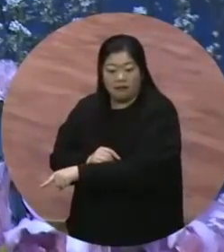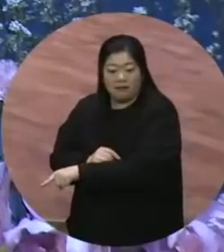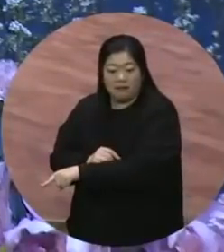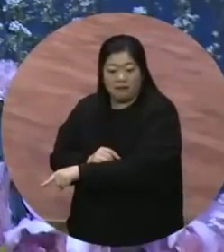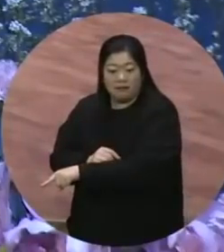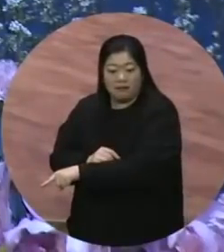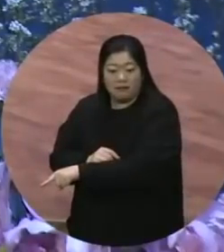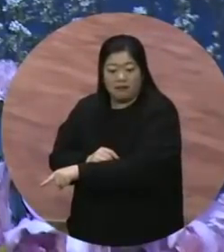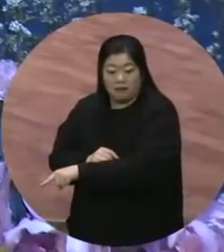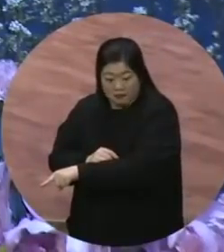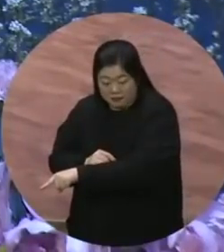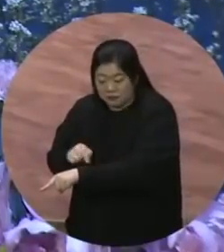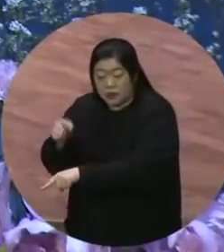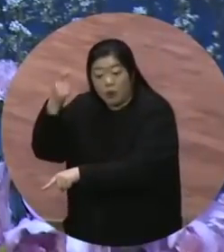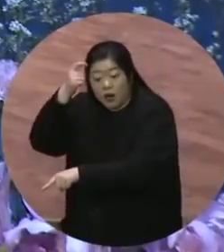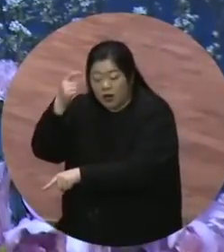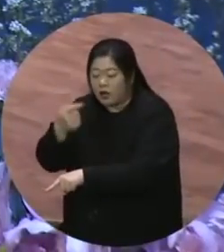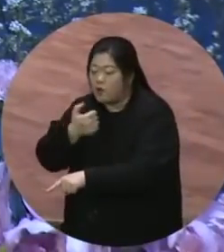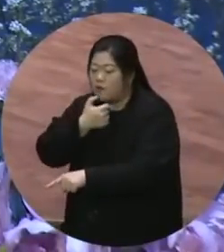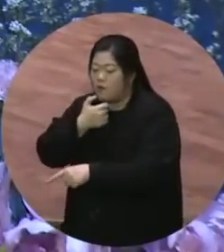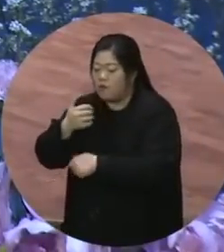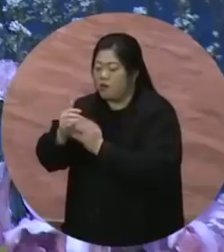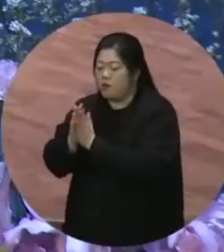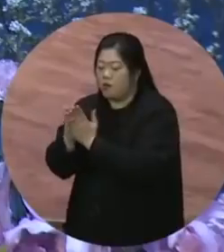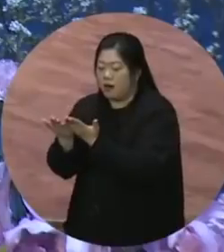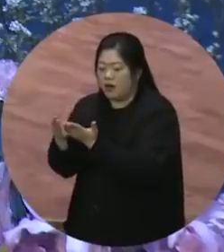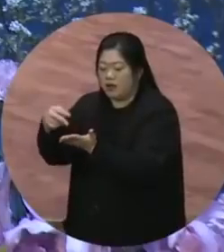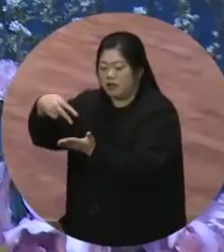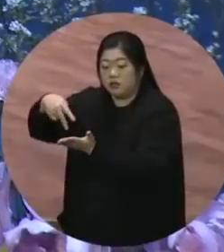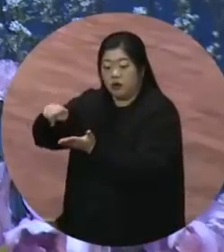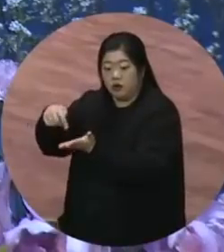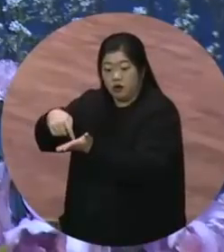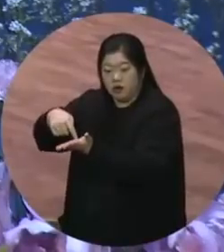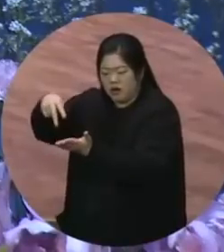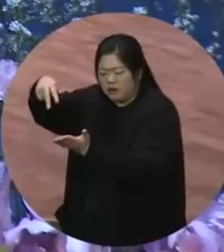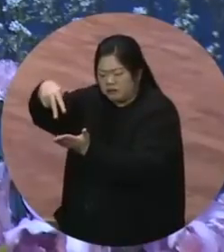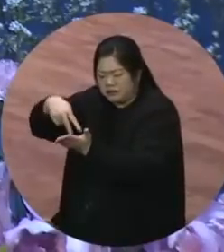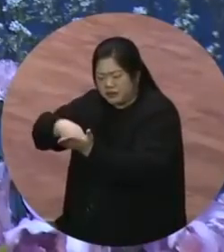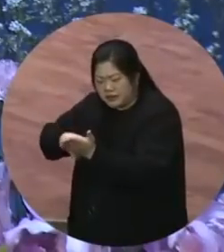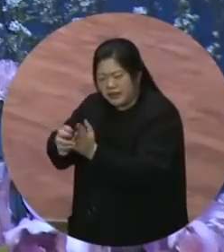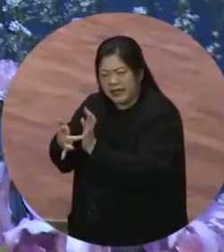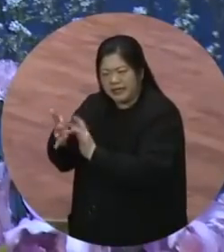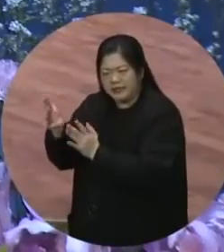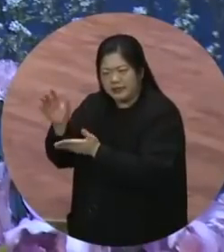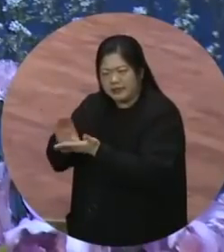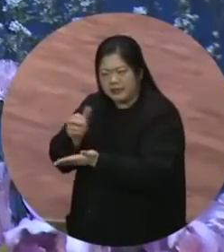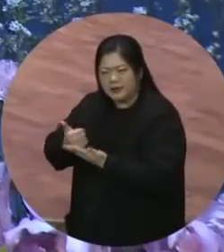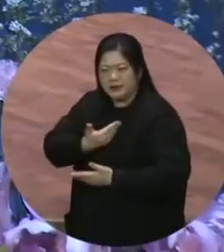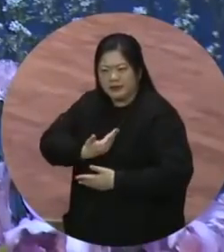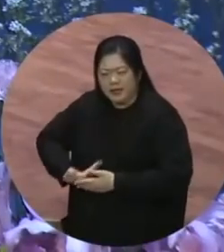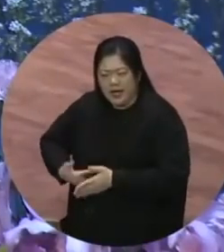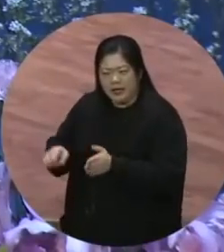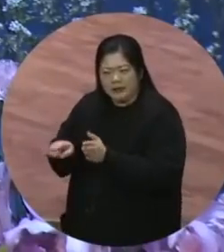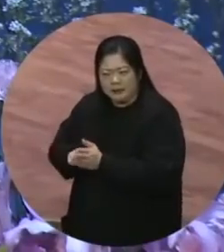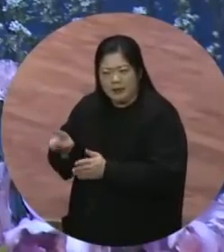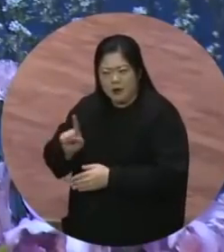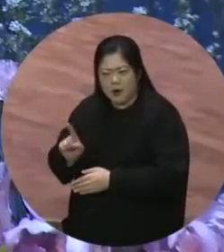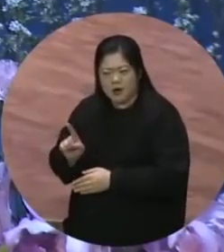이 로마서 복음을 통해서 절대 제자의 삶을 살았기 때문입니다. 오늘